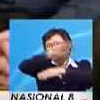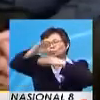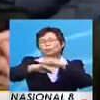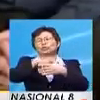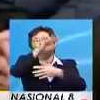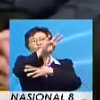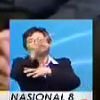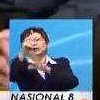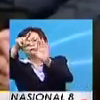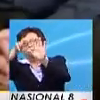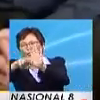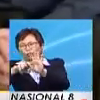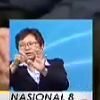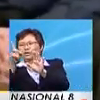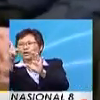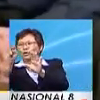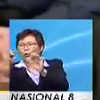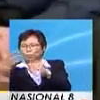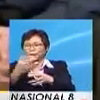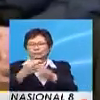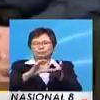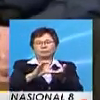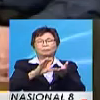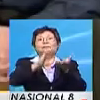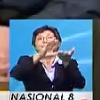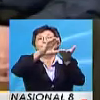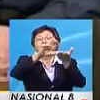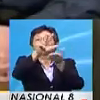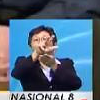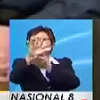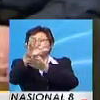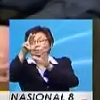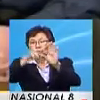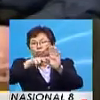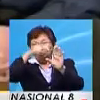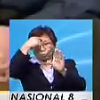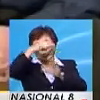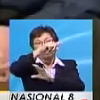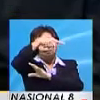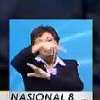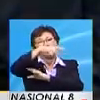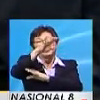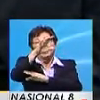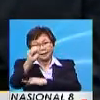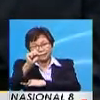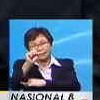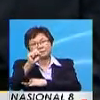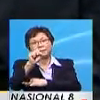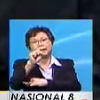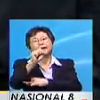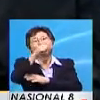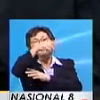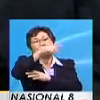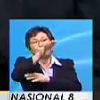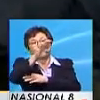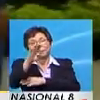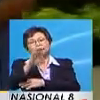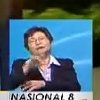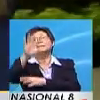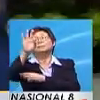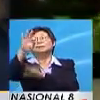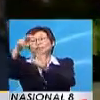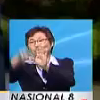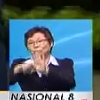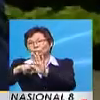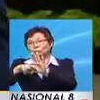71 kerusi Dun dengan memperuntukkan 35 kerusi untuk Parti pusaka bumipua bersatu PBB sembilan